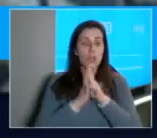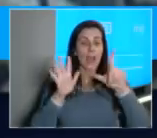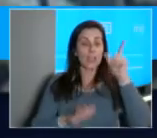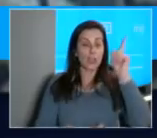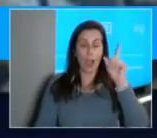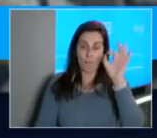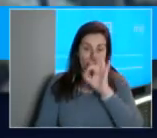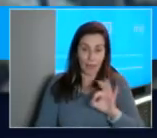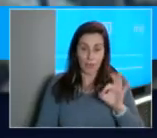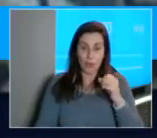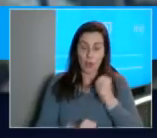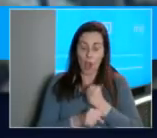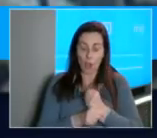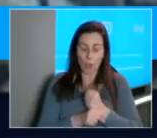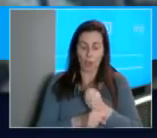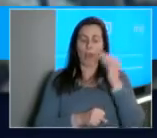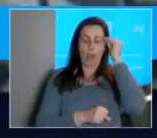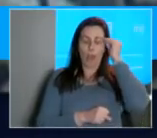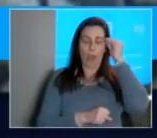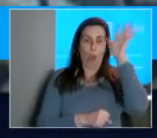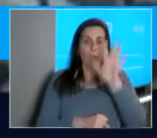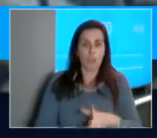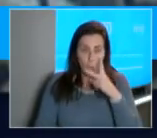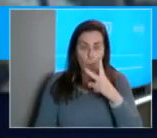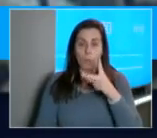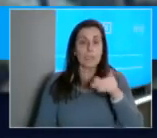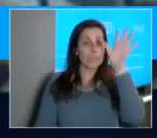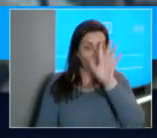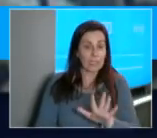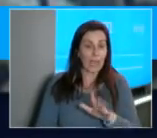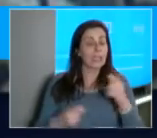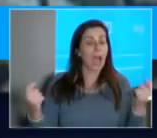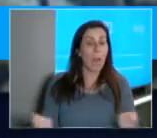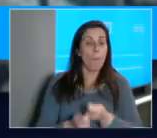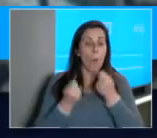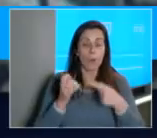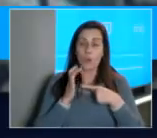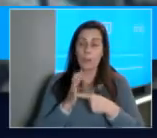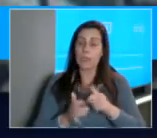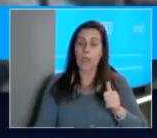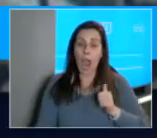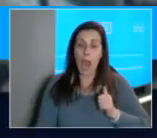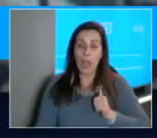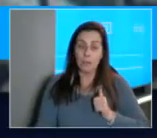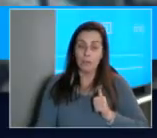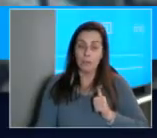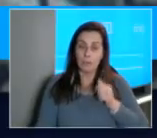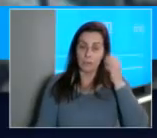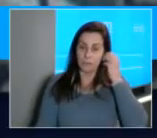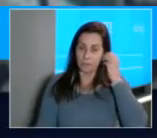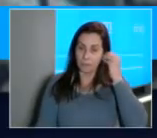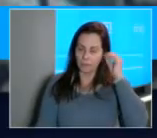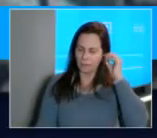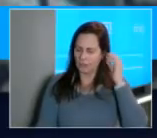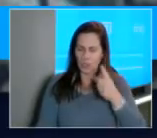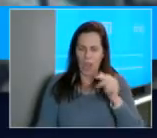שנה, אבל עדיין כל פעם כשאתה עושה פליי, אז הסרט רואים אותו מחדש. זה סרט תעמולה שמציג את חיילי צה"ל בצורה הכי